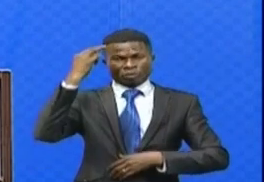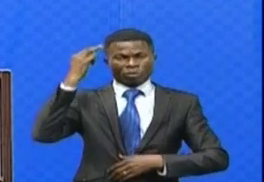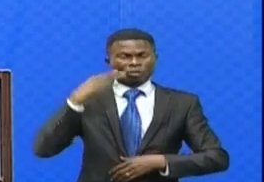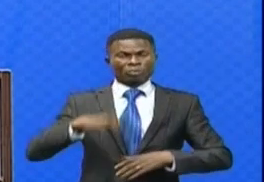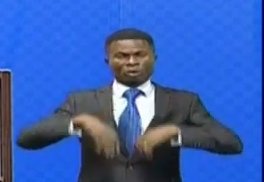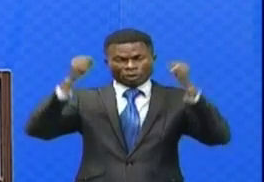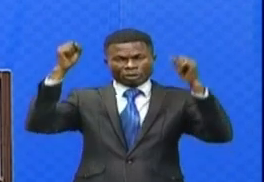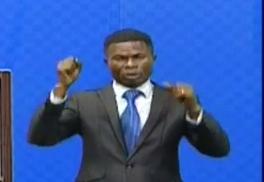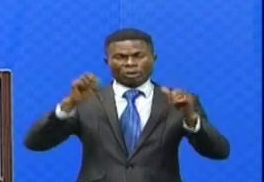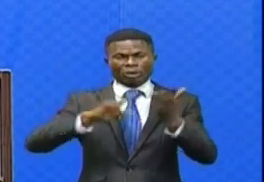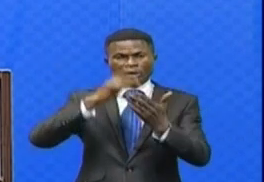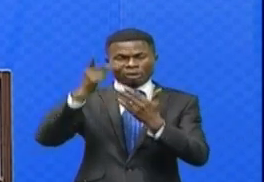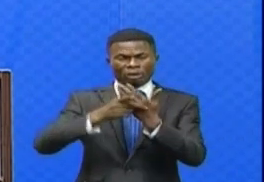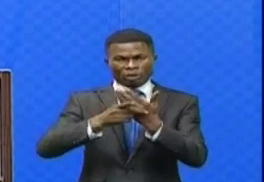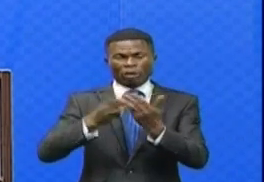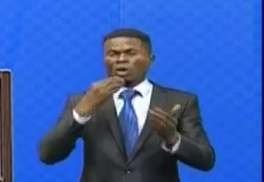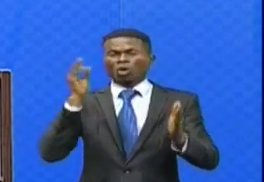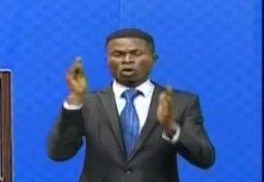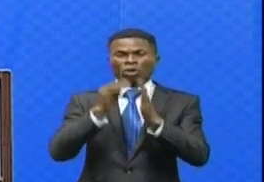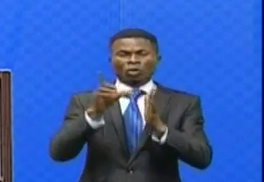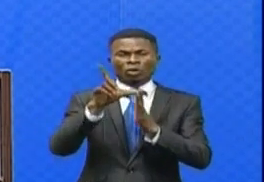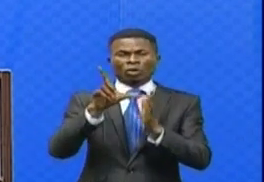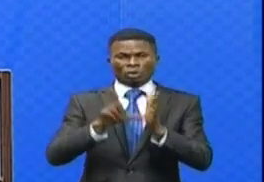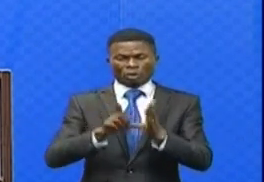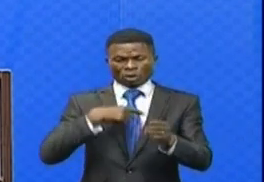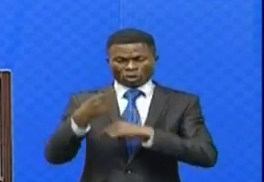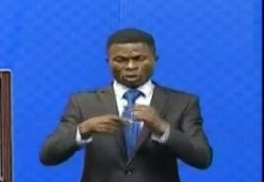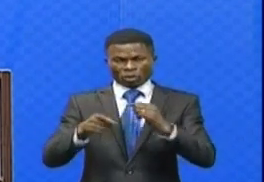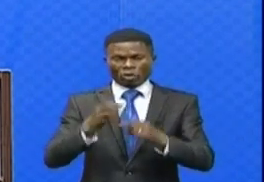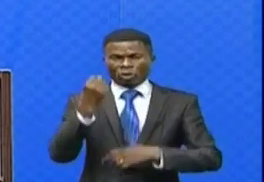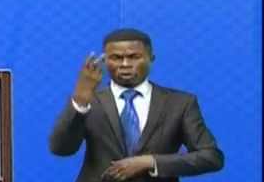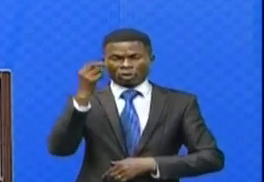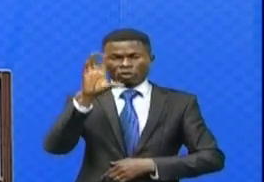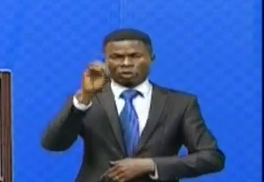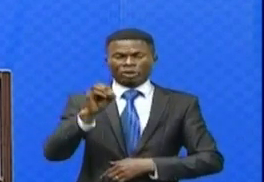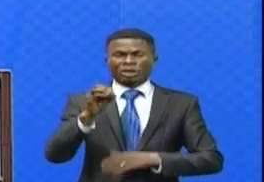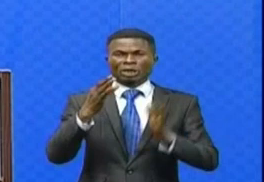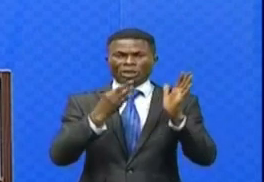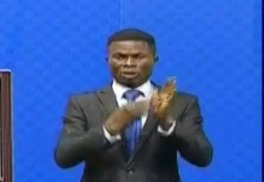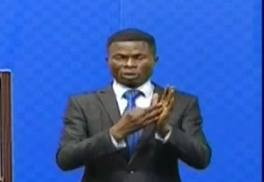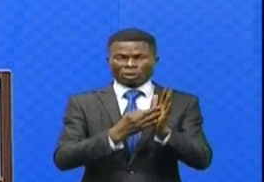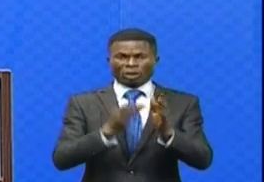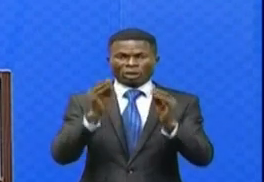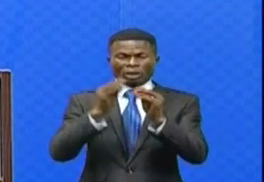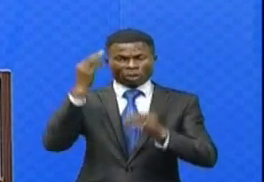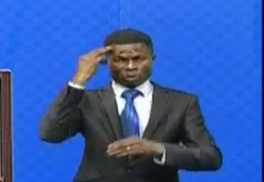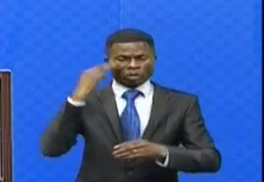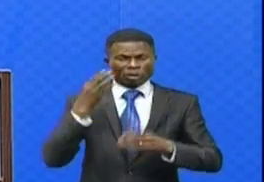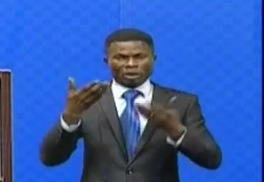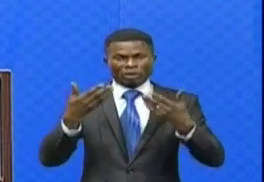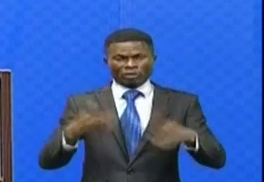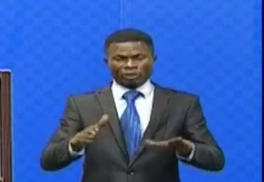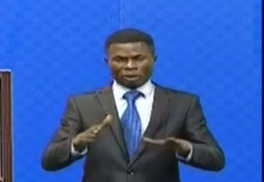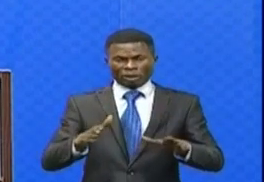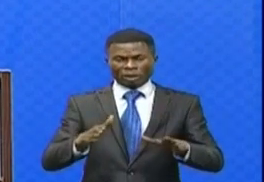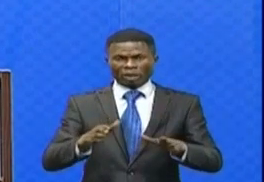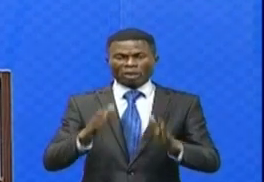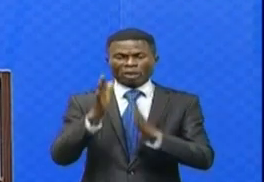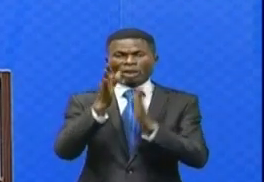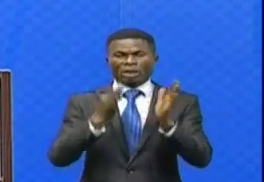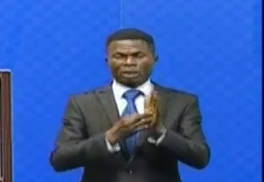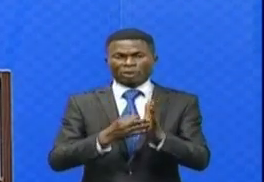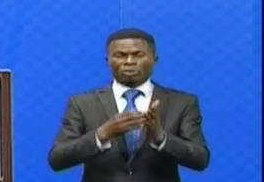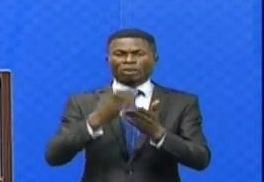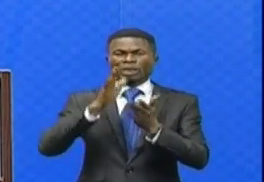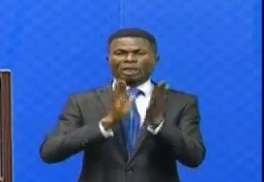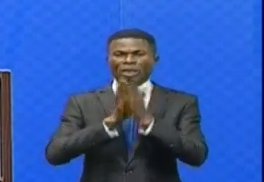adopter ses projets d'ordonnancé loi commencé à 12h58 la réunion du conseil des ministres appelés fin à 18 heures car